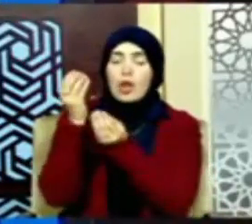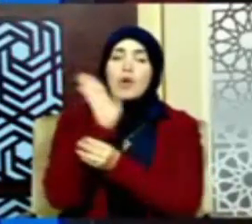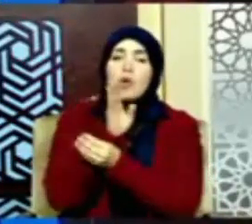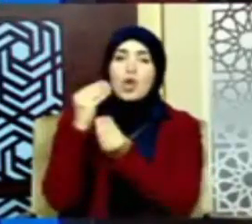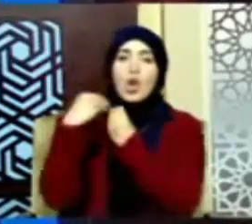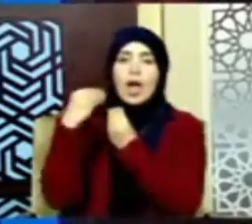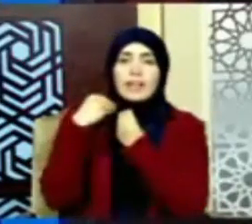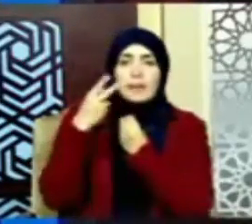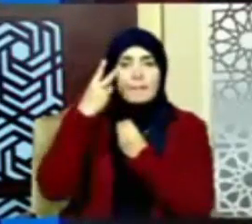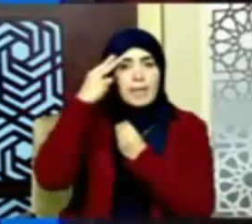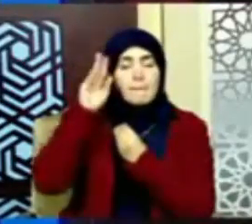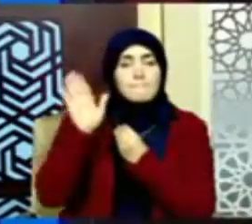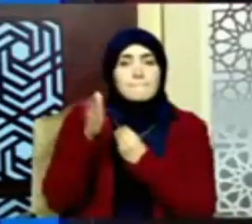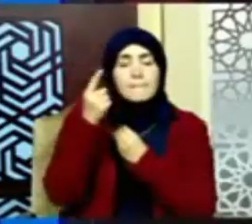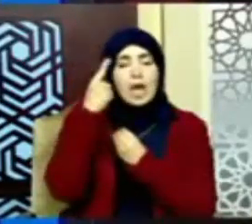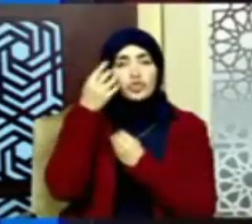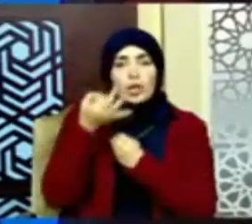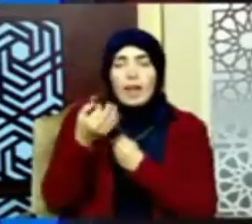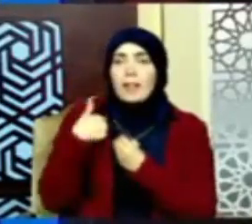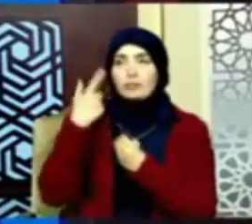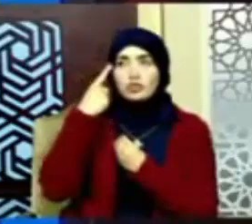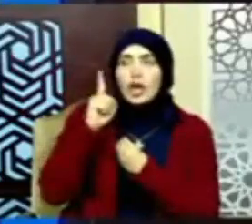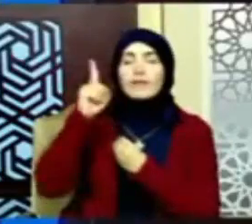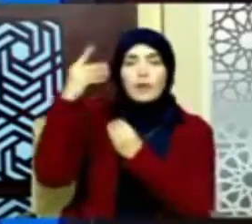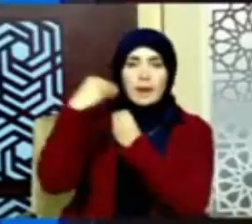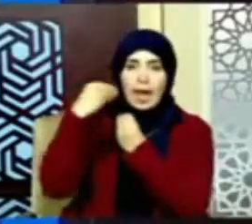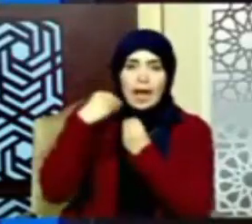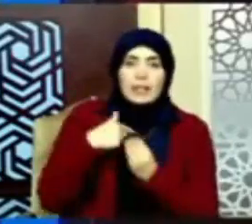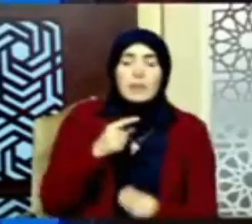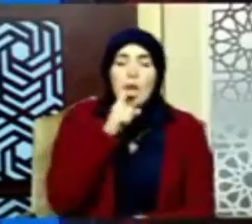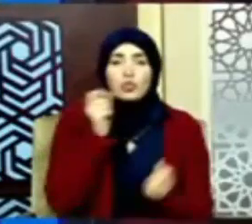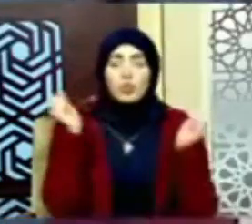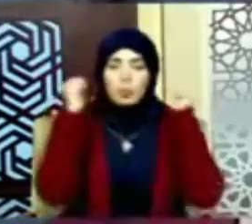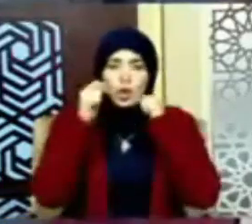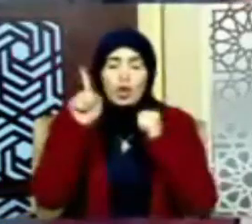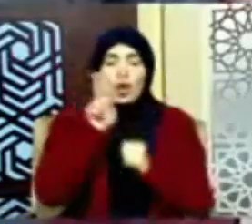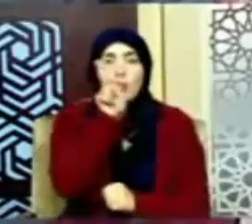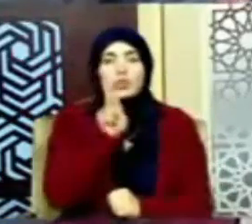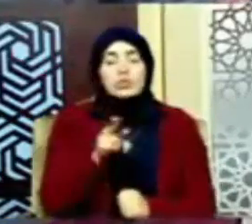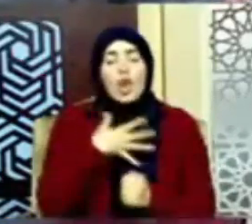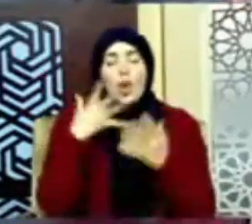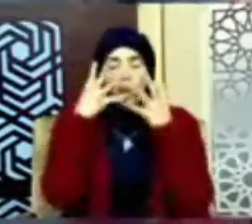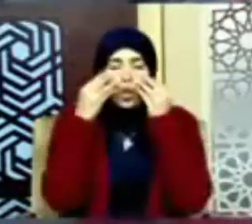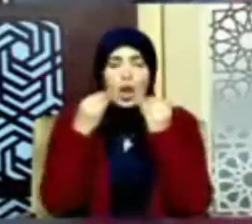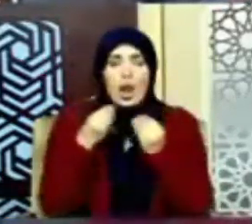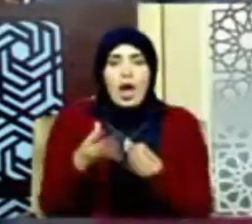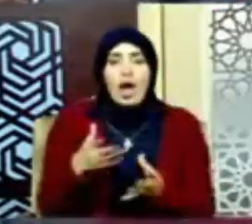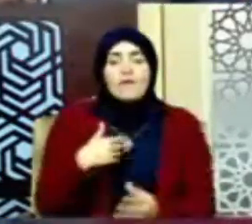ما نسينا وأن يرزقنا حسن الفهم. توبوا إلى الله واسألوه العفو والعافية.